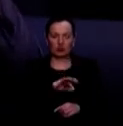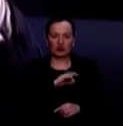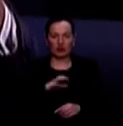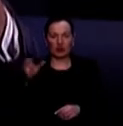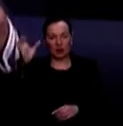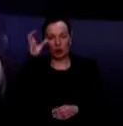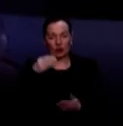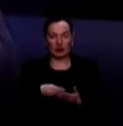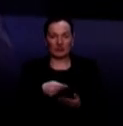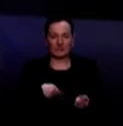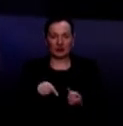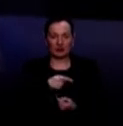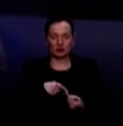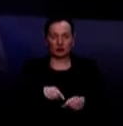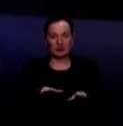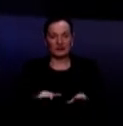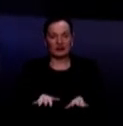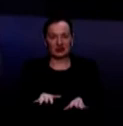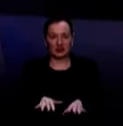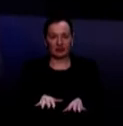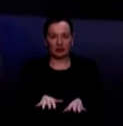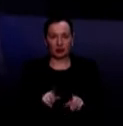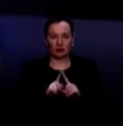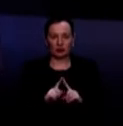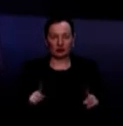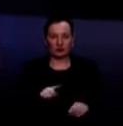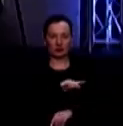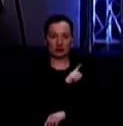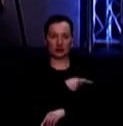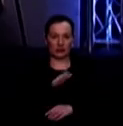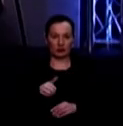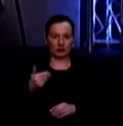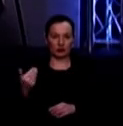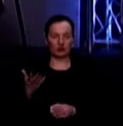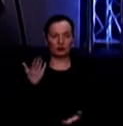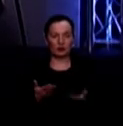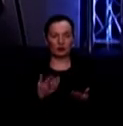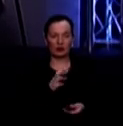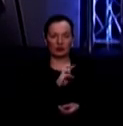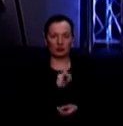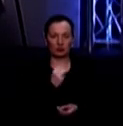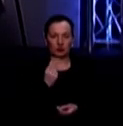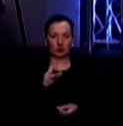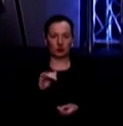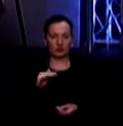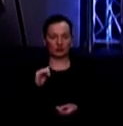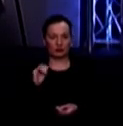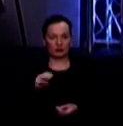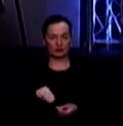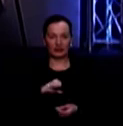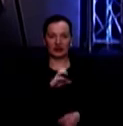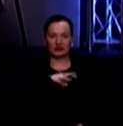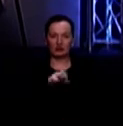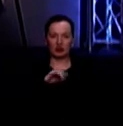бізнесу, місцевих якихось особливостей, сильних сторін. Оце, напевно, що біошіфіт – це є сильна сторона Полтавської смарт області. Смарт у перекладі з